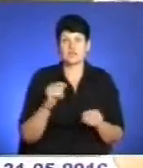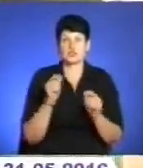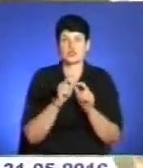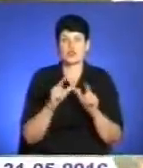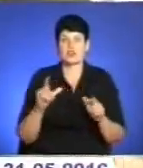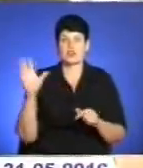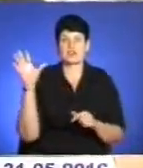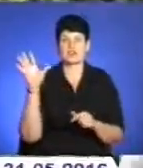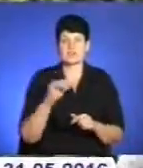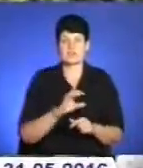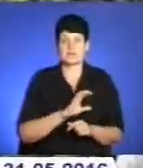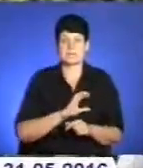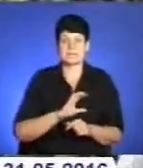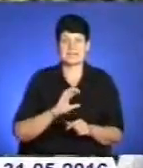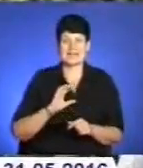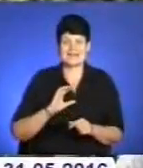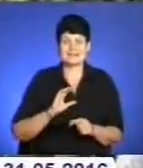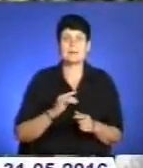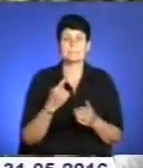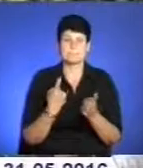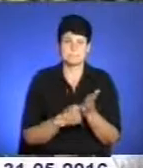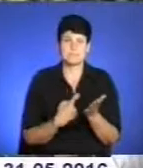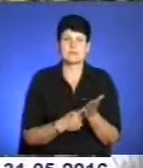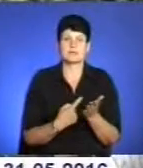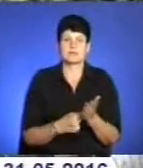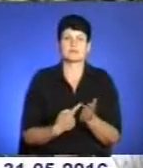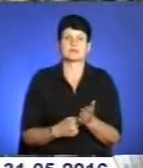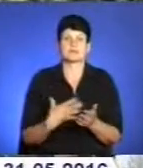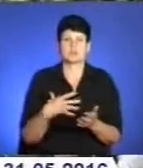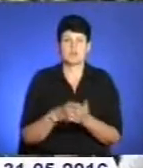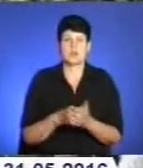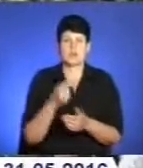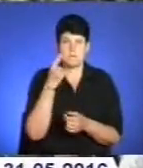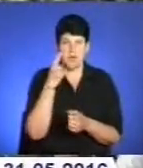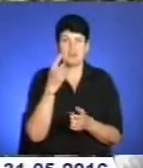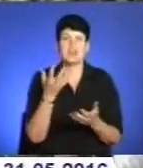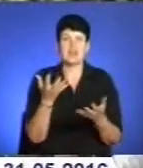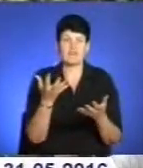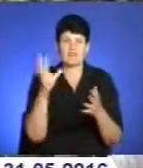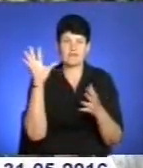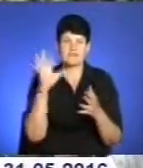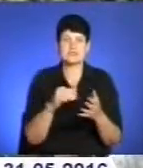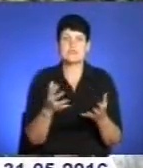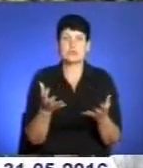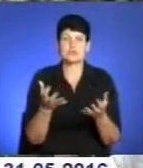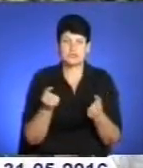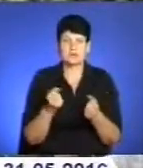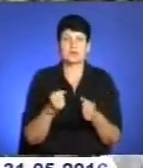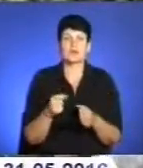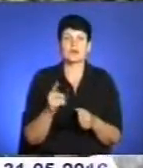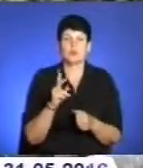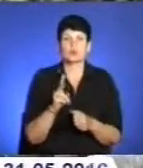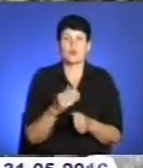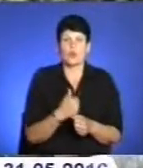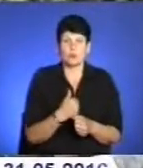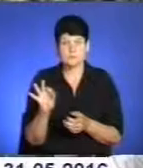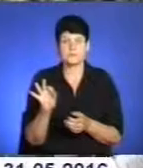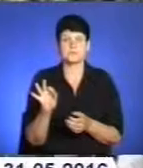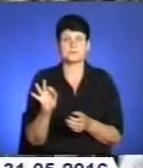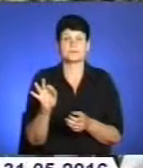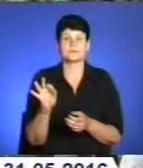всі медалісти підтвердили свої бали, всі отримали, як і йшли на золоту медаль, так вони її